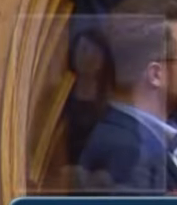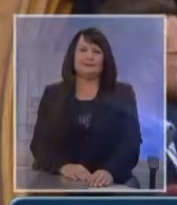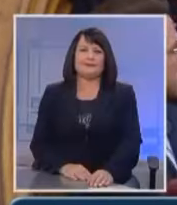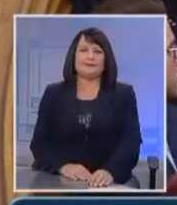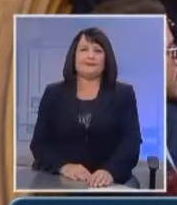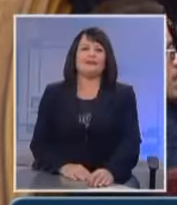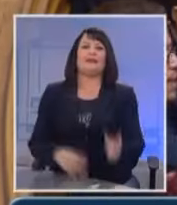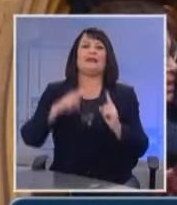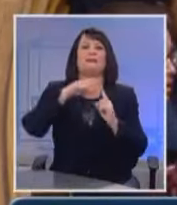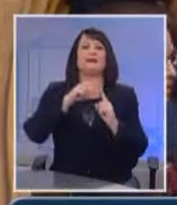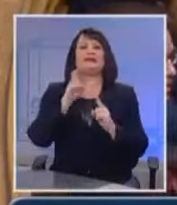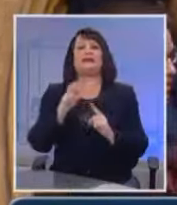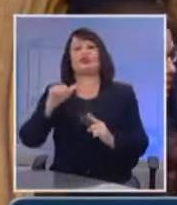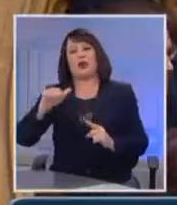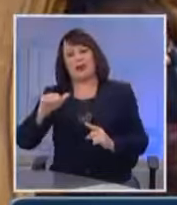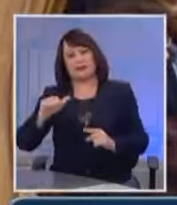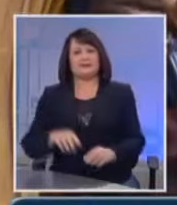Ταμπαξής Χρήστος Άλεξ